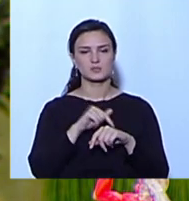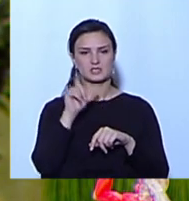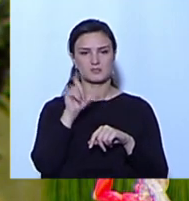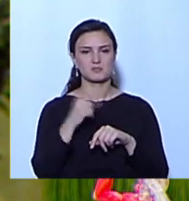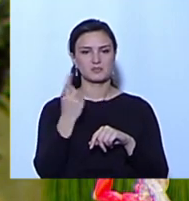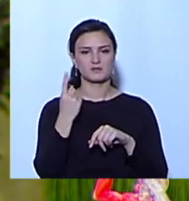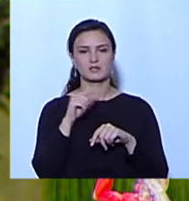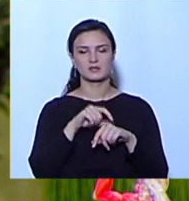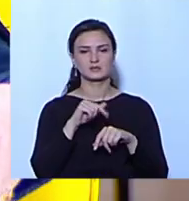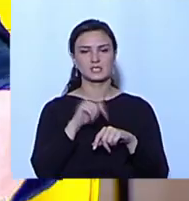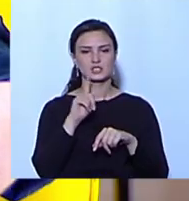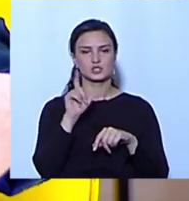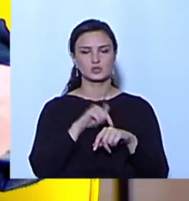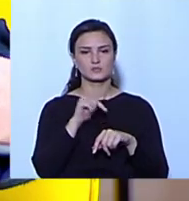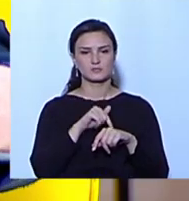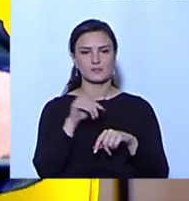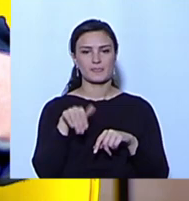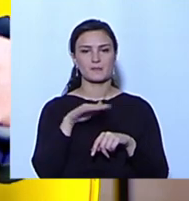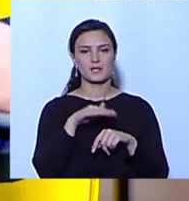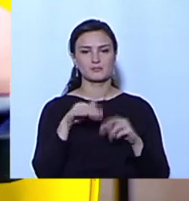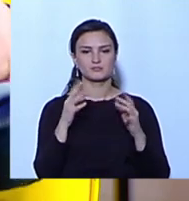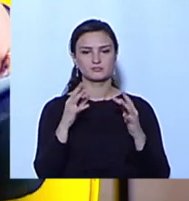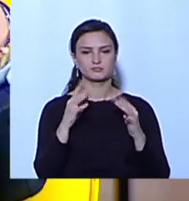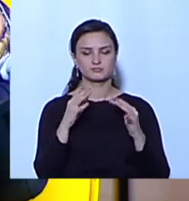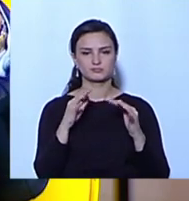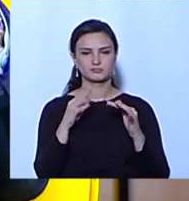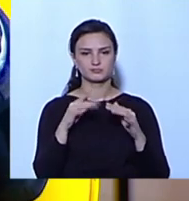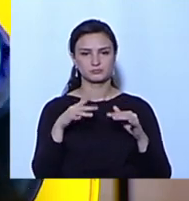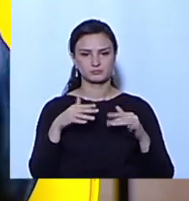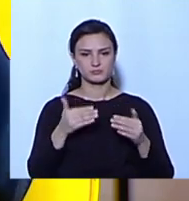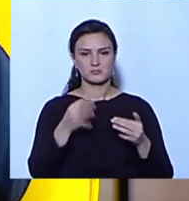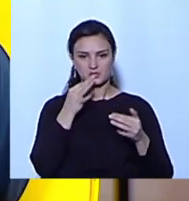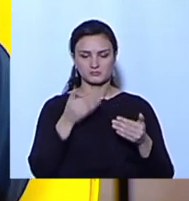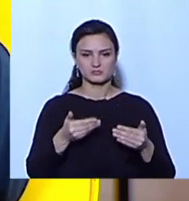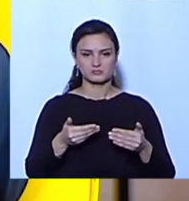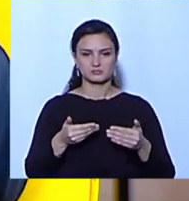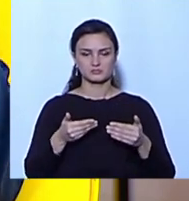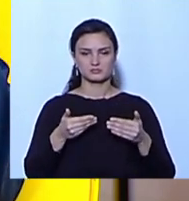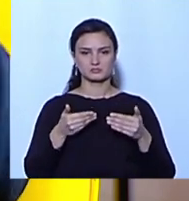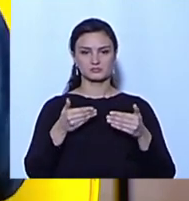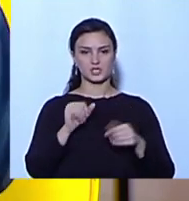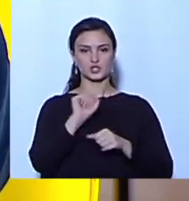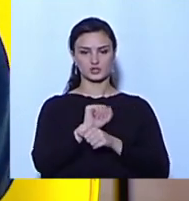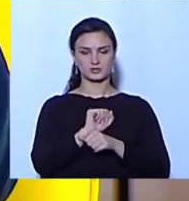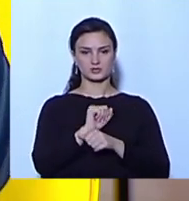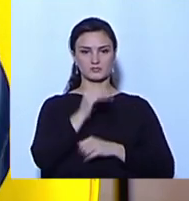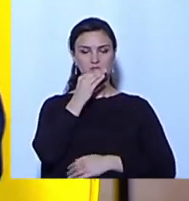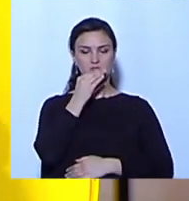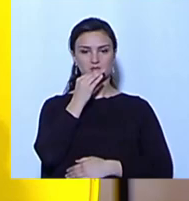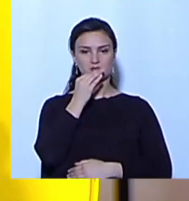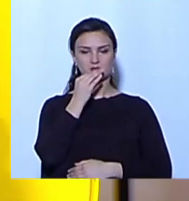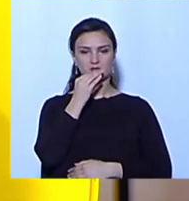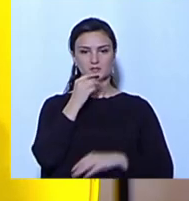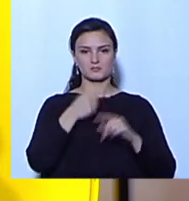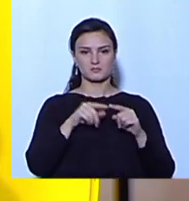ადამიანი, პაციენტი რას იგრძნობს? ნელ-ნელა ფეხები დაუბუჟდა, ეს დაუბუჟება თქვა ამოვიდა ზევით, შეიძლება რაღაც დონემდე გაჩერდეს და მერე